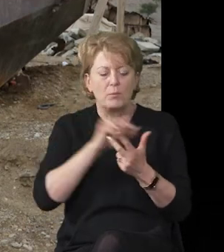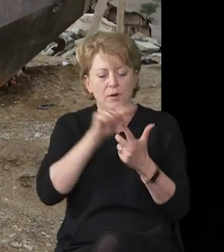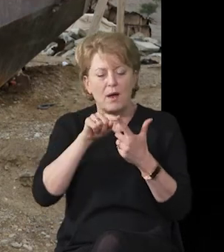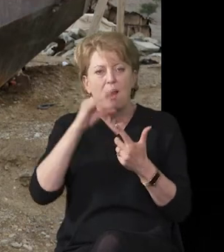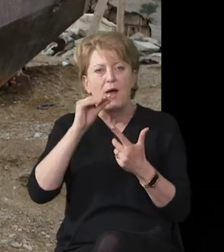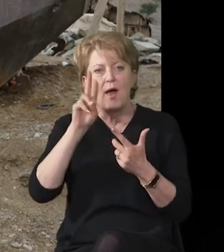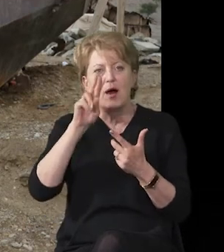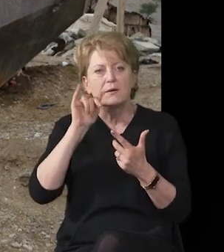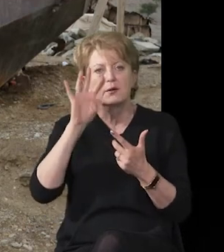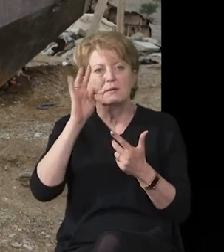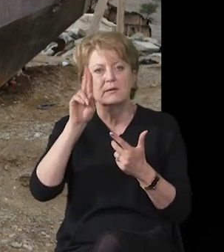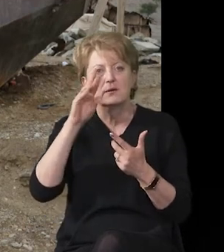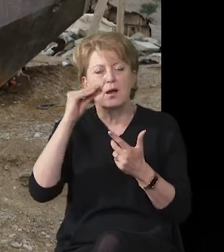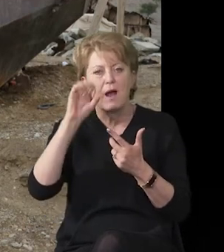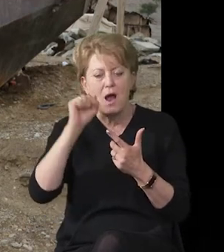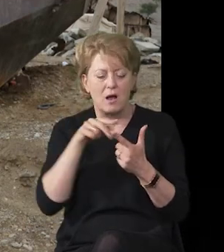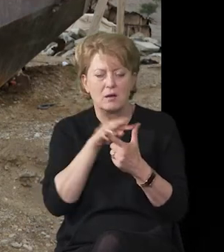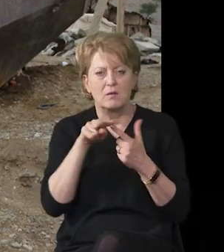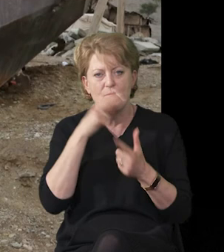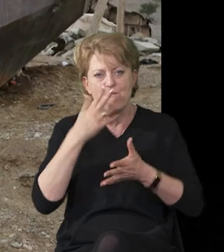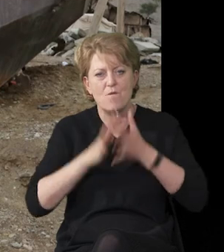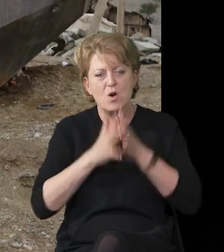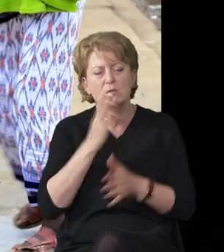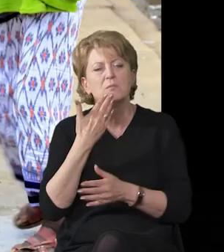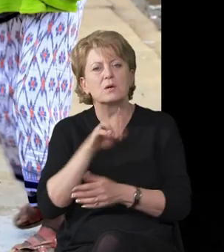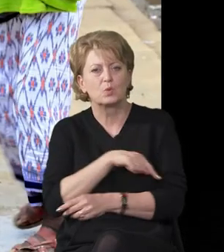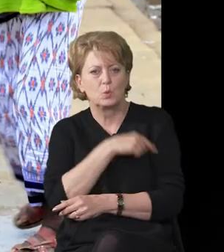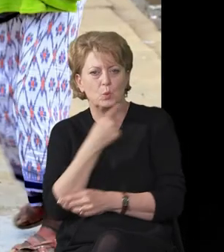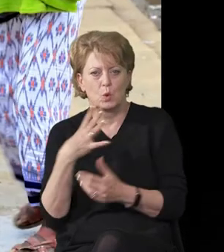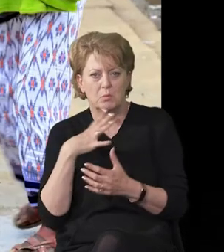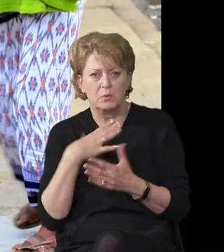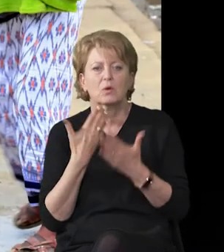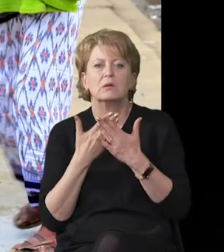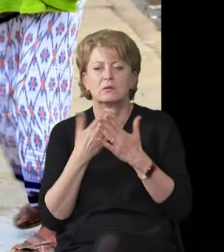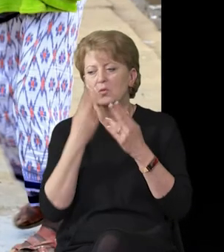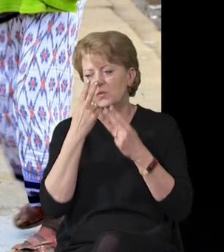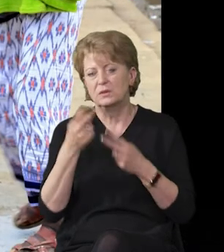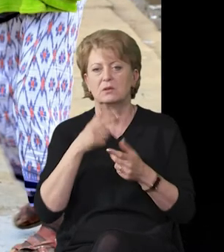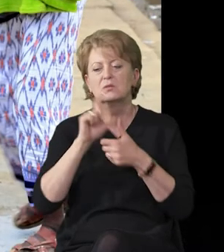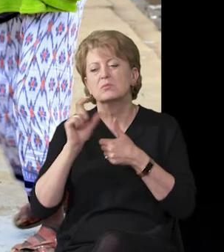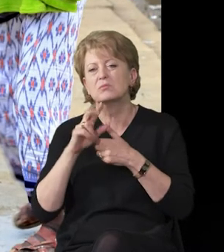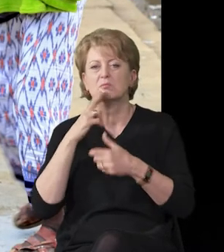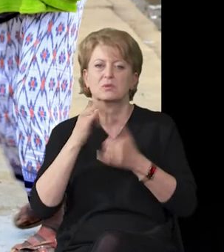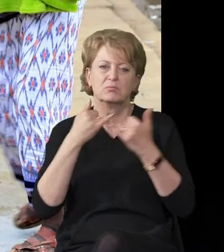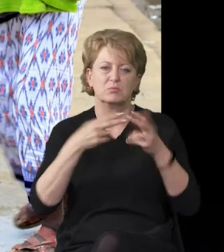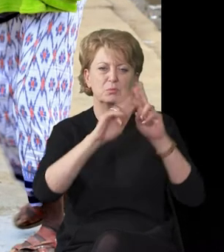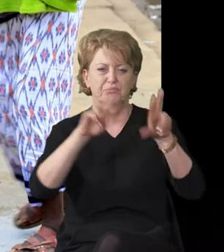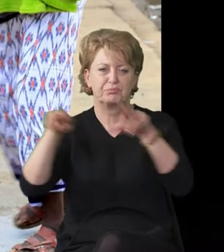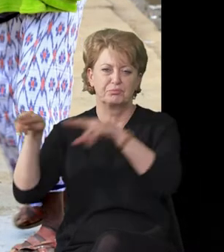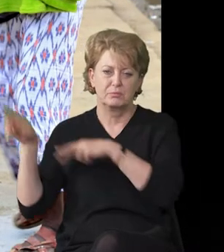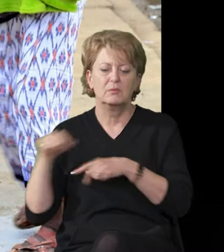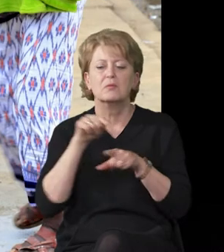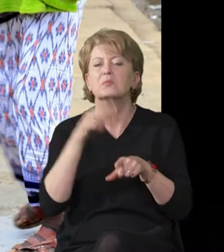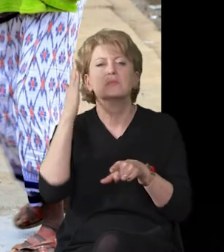i ogłoszeniem niepodległości. Dlatego widać też pozostawiony sprzęt wojskowy. Te tereny zamieszkiwane są głównie